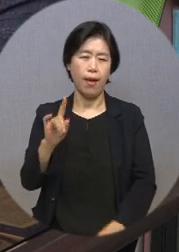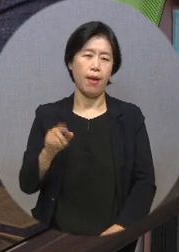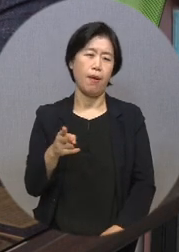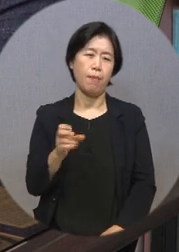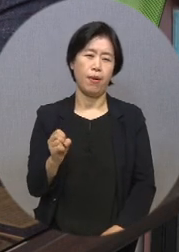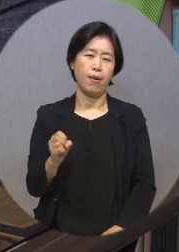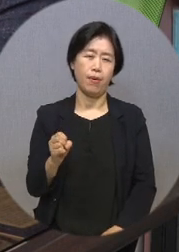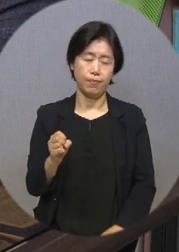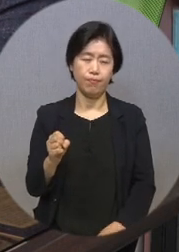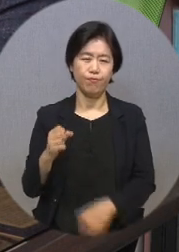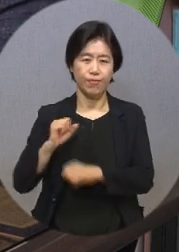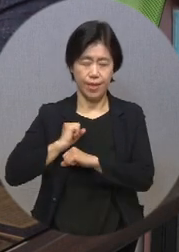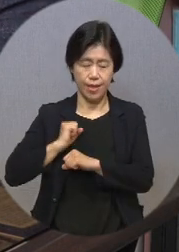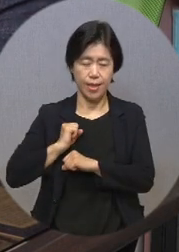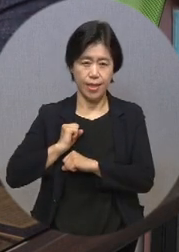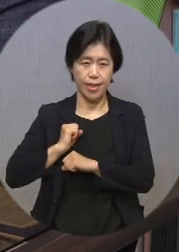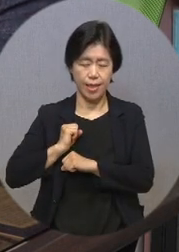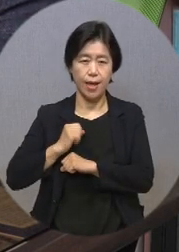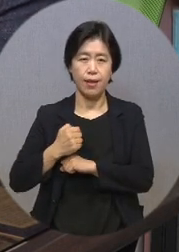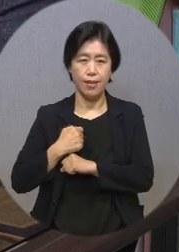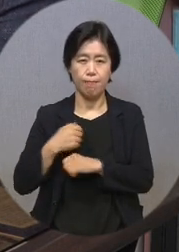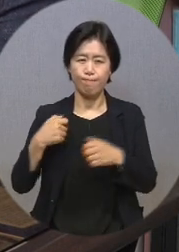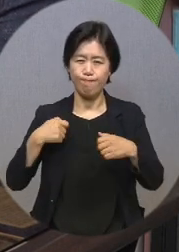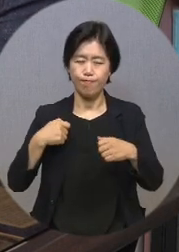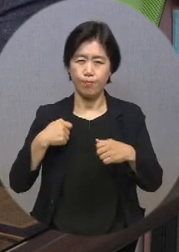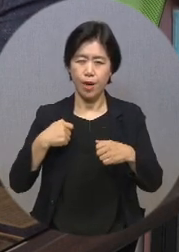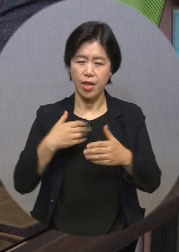하지 않았나 그렇게 생각을 합니다. 네.